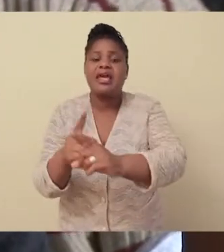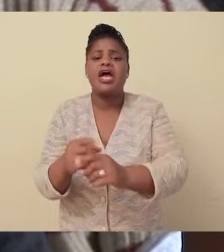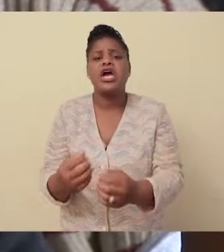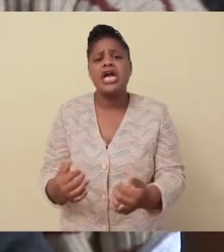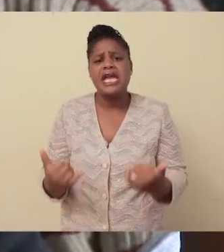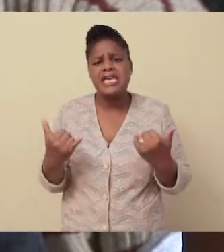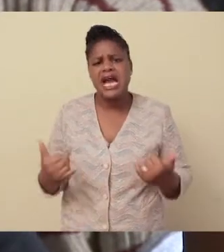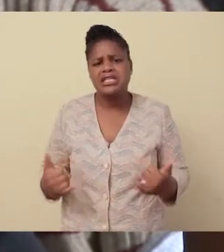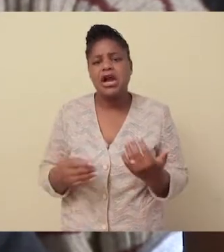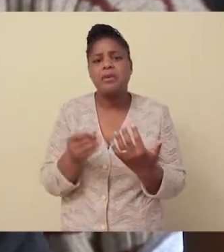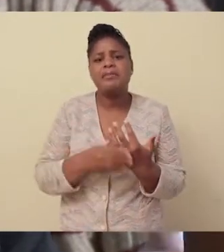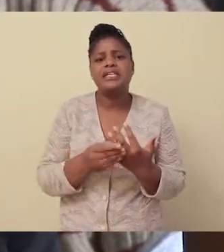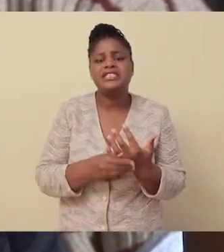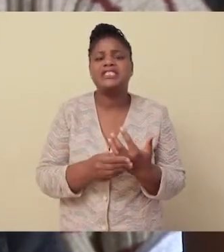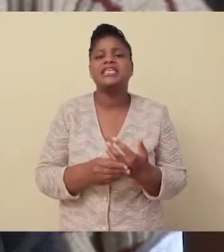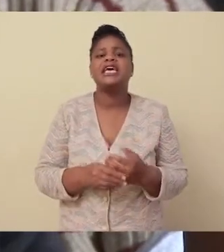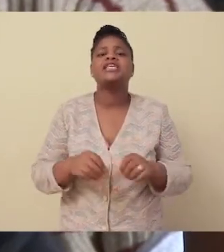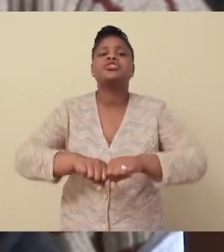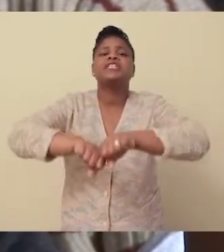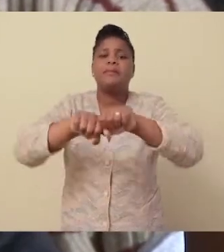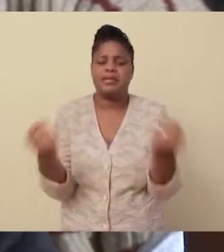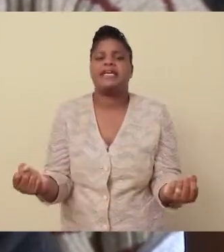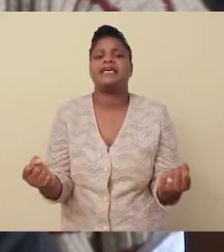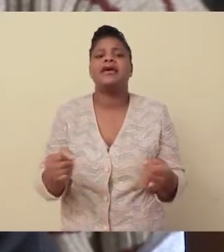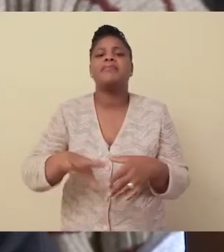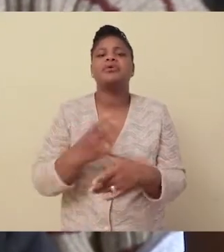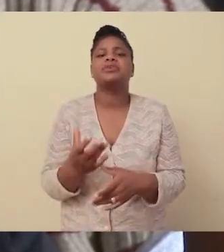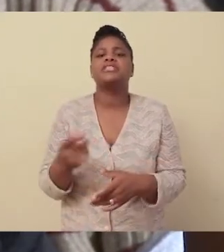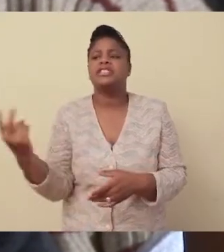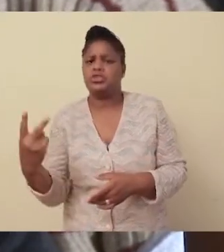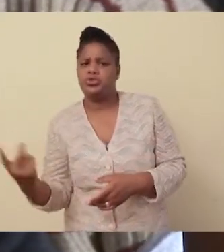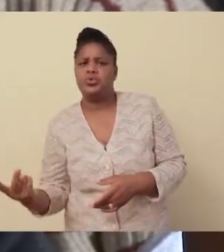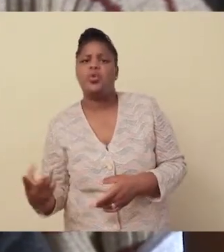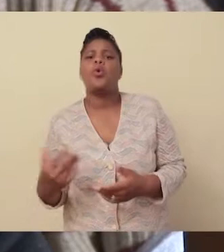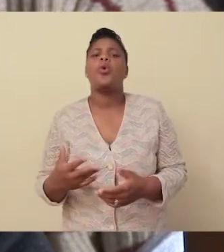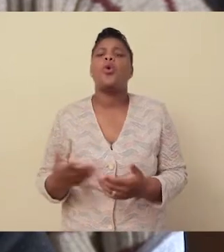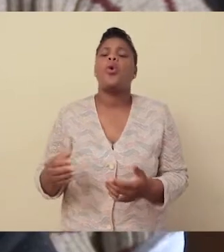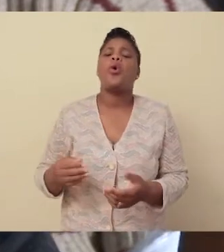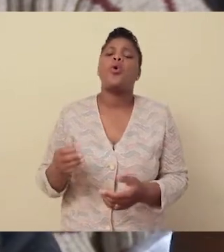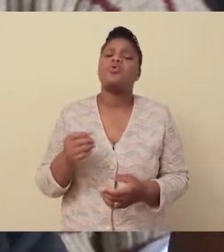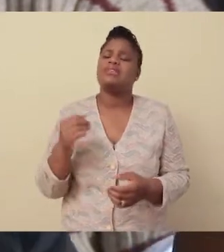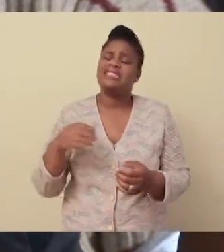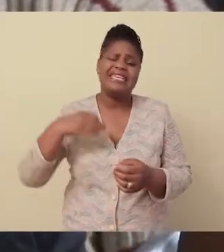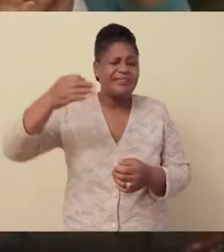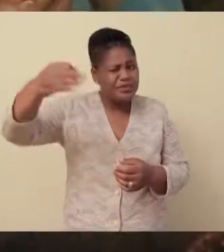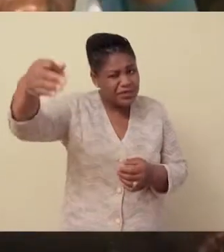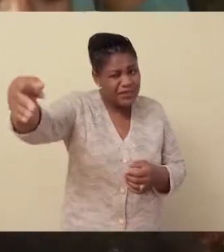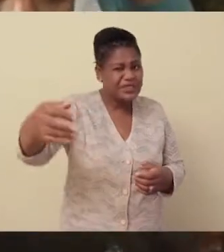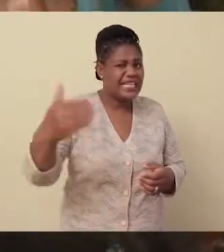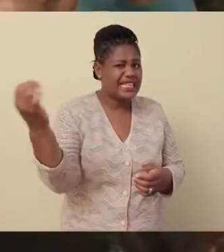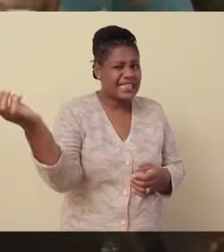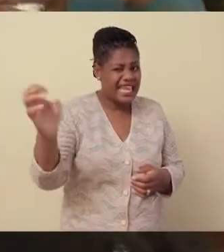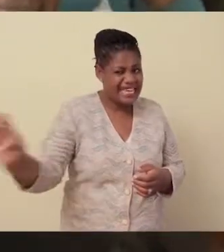dzinoputsika. Yeshamwari sikana neshamwari komana. Nokuti ushamwari hwevaviri hunozosvika kusiku. Mashoko makuku